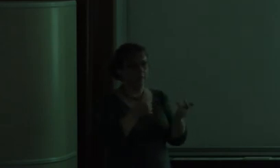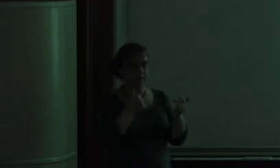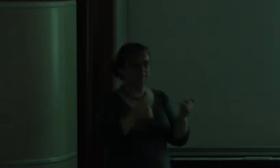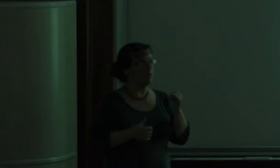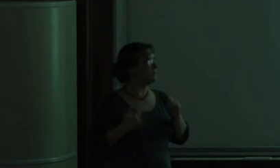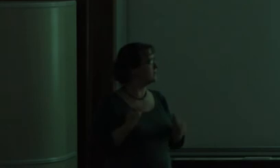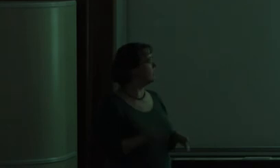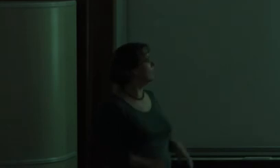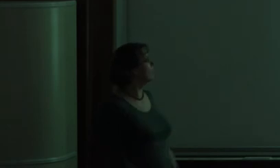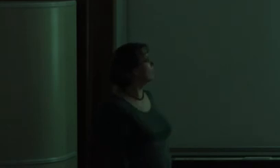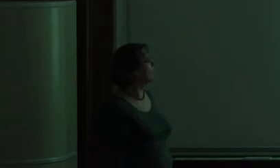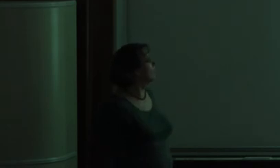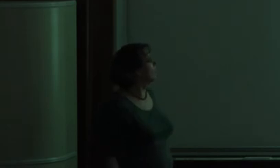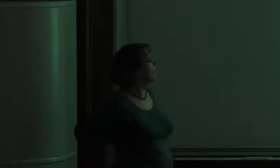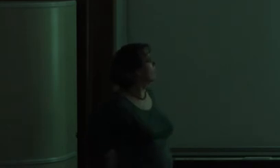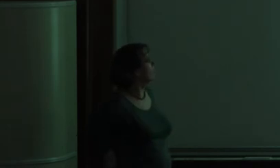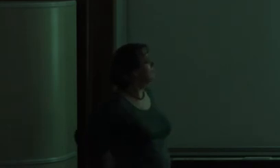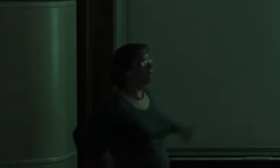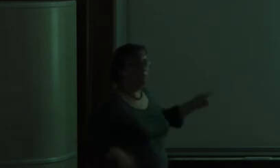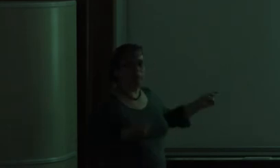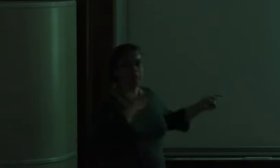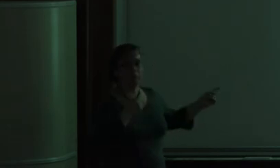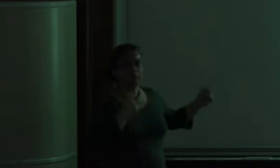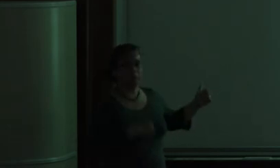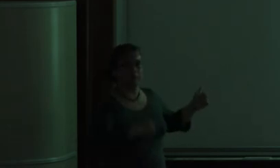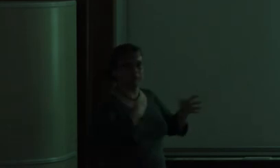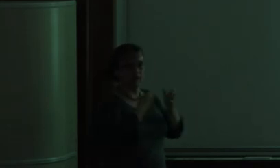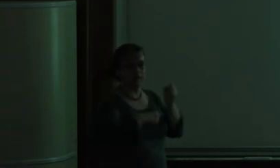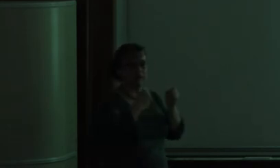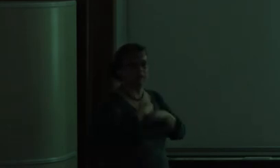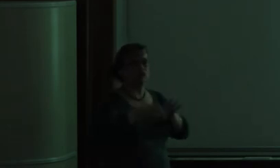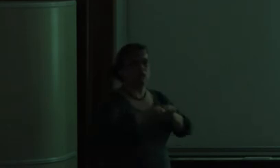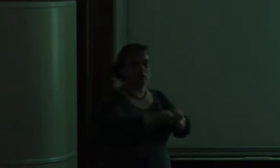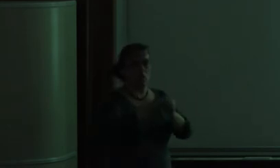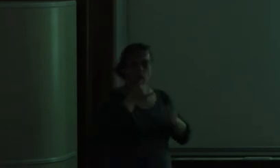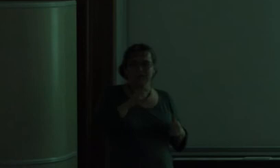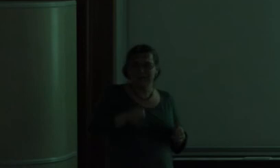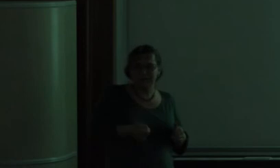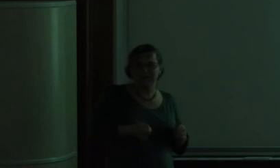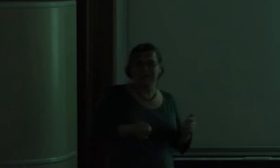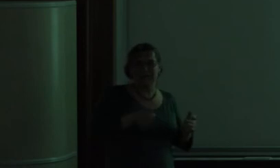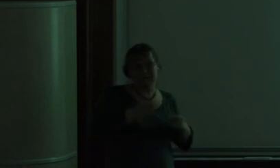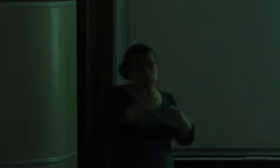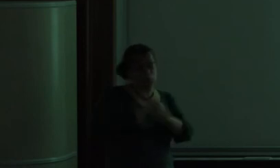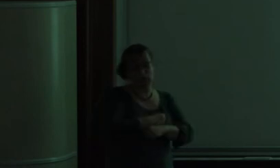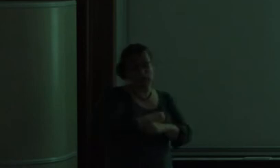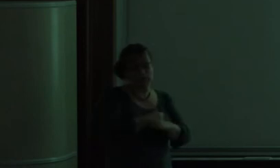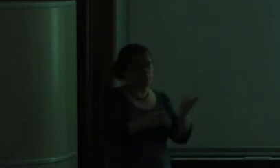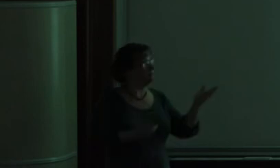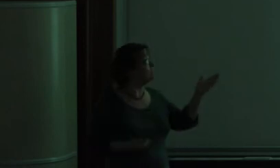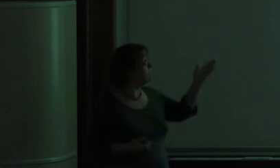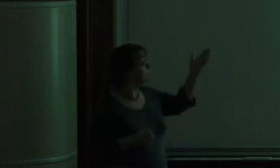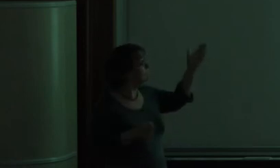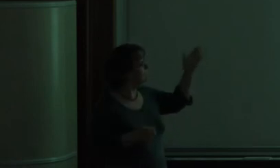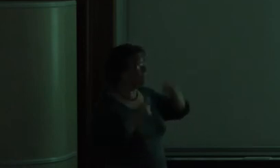Regardez, paf! Ici, là, je crée un générateur de petites clés. Hop, de clé secrète, et ben voilà, je